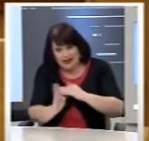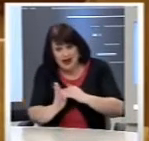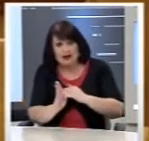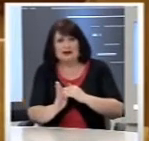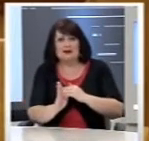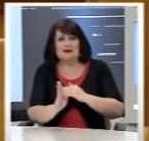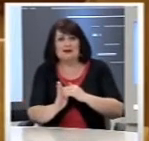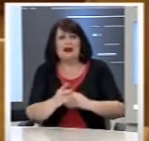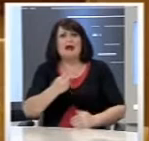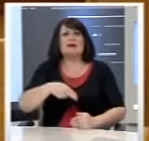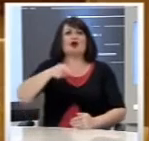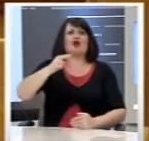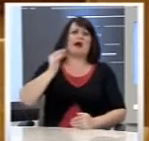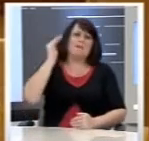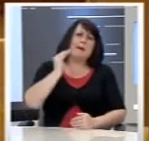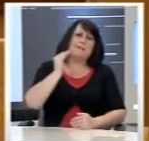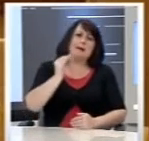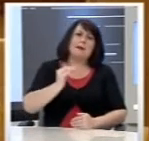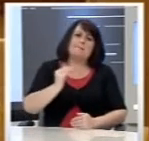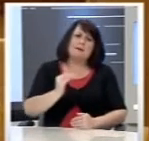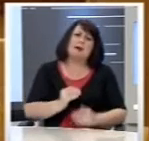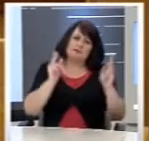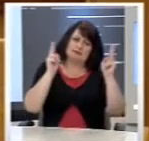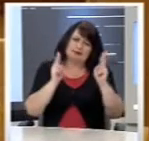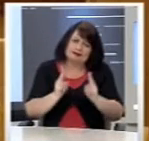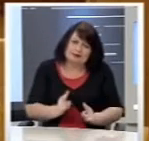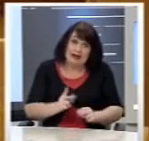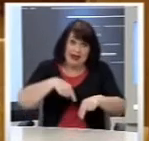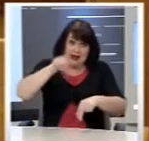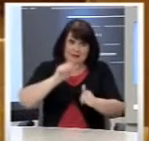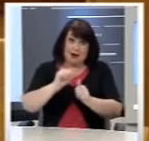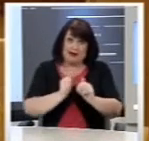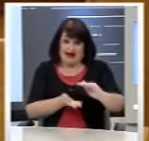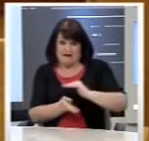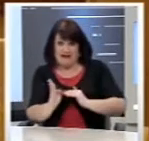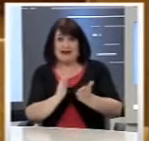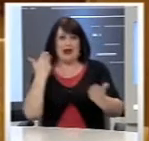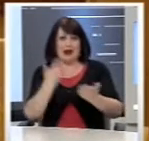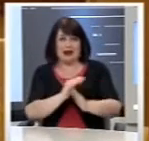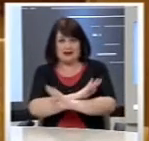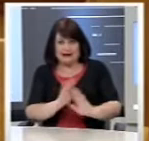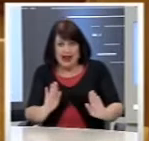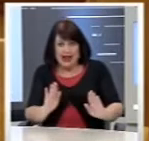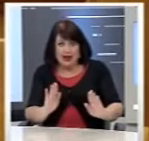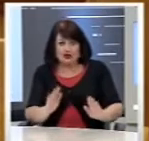επιτόκια αποκλιμακώνονταν, ώστε την ημερομηνία εξόδου από το πρόγραμμα να είναι σε επίπεδα βιώσιμα στα επίπεδα